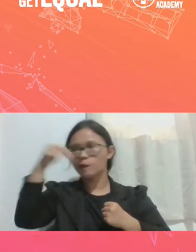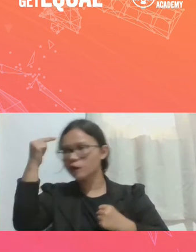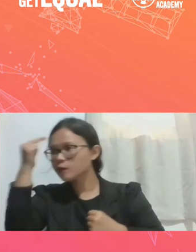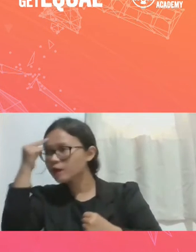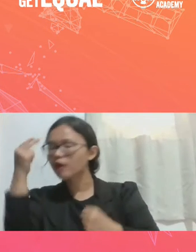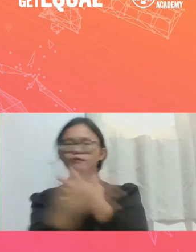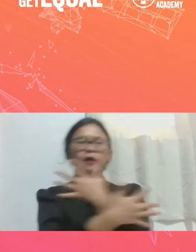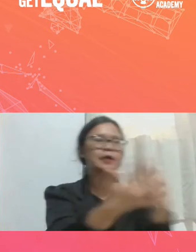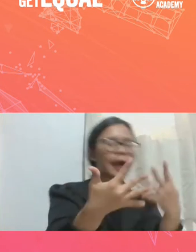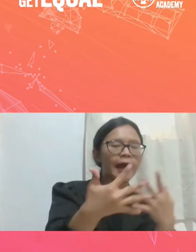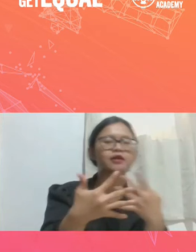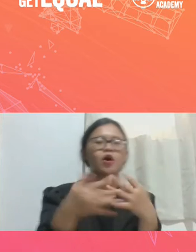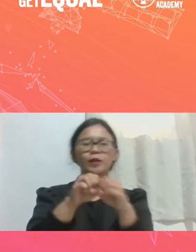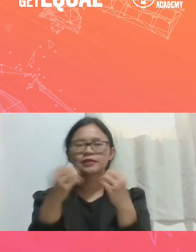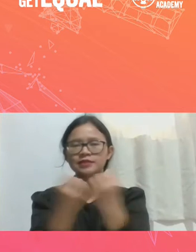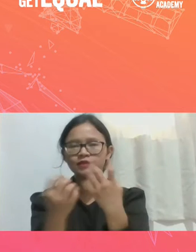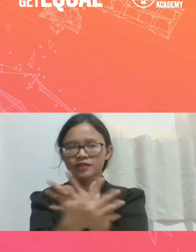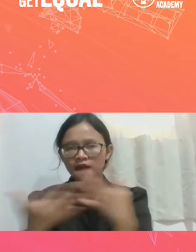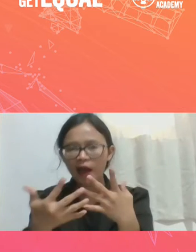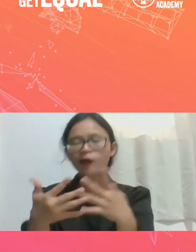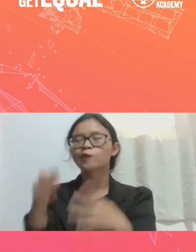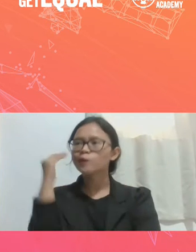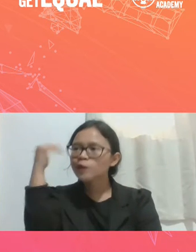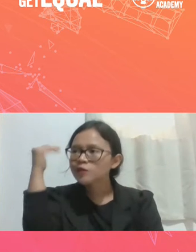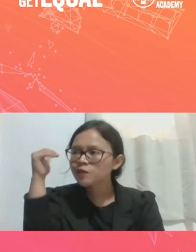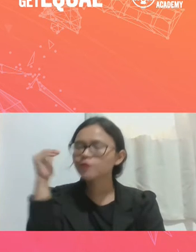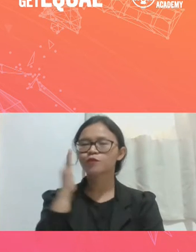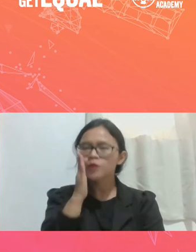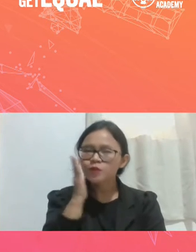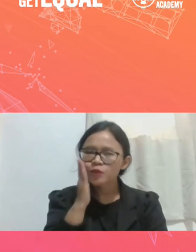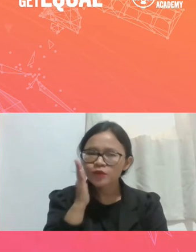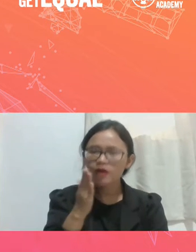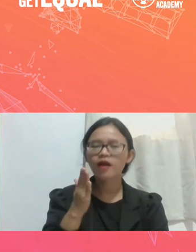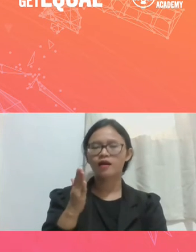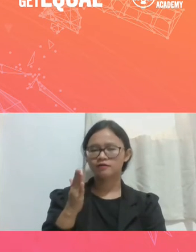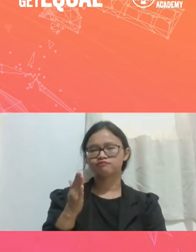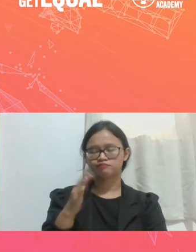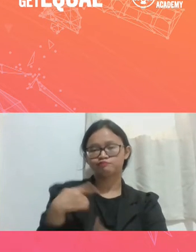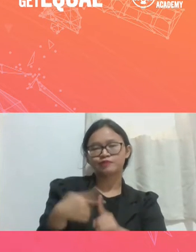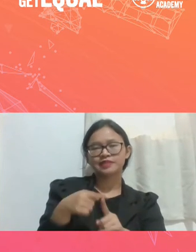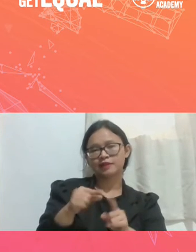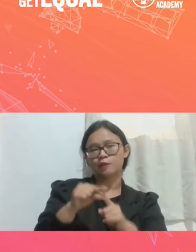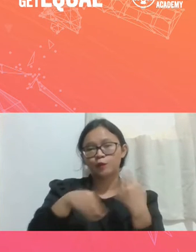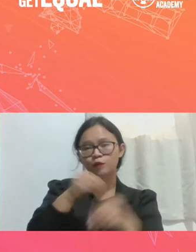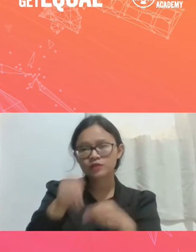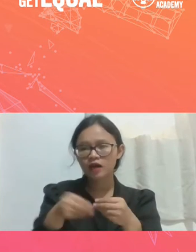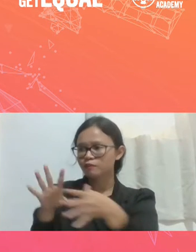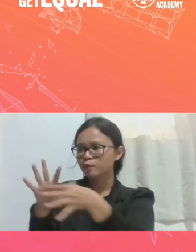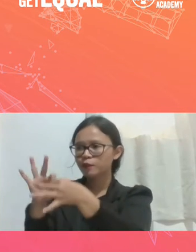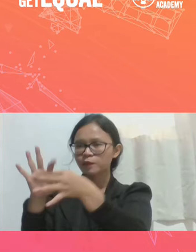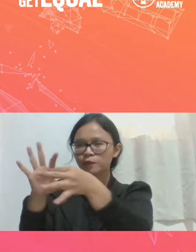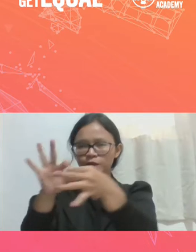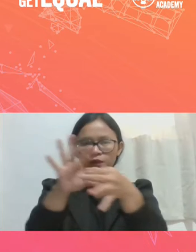kelompok-kelompok LSM, kelompok anak muda, dan juga private sector juga untuk